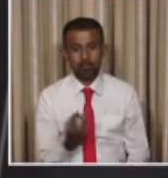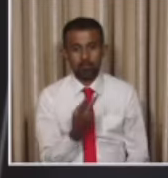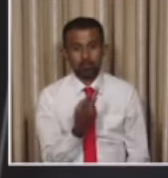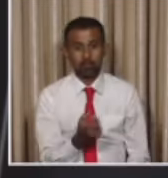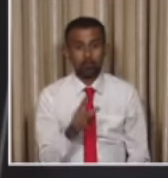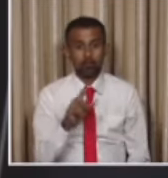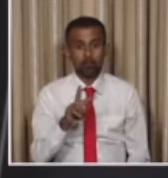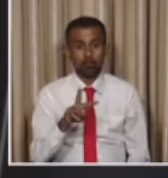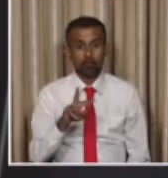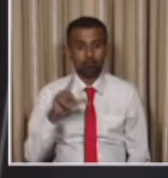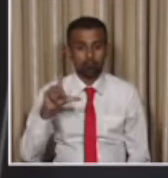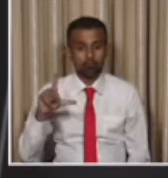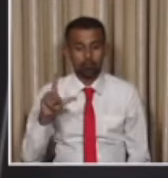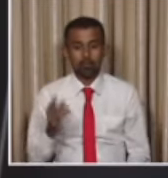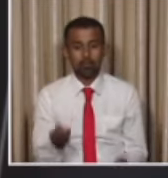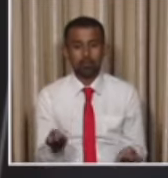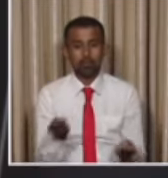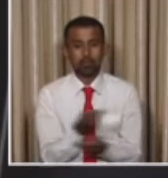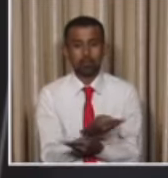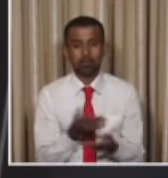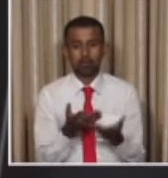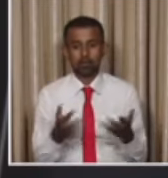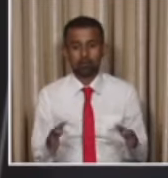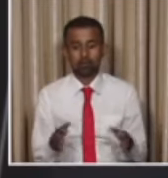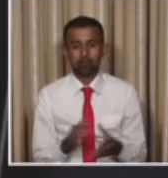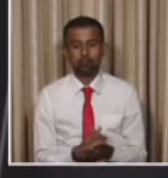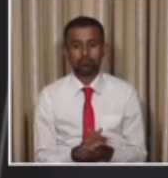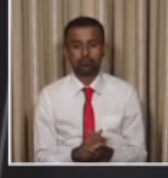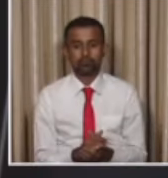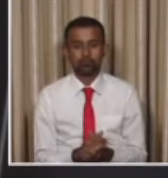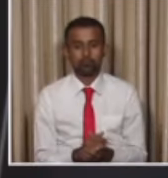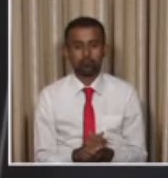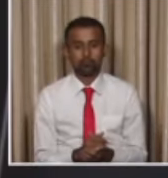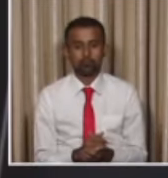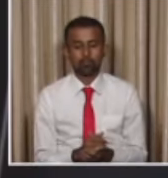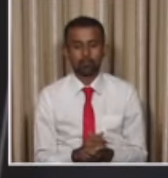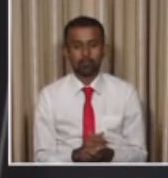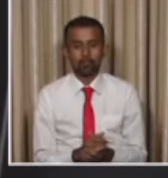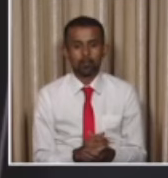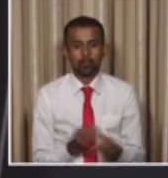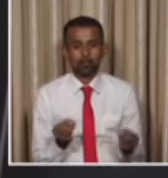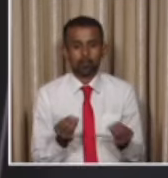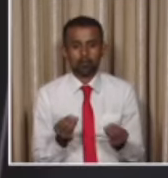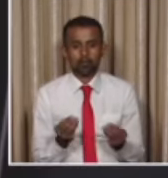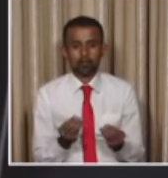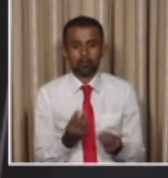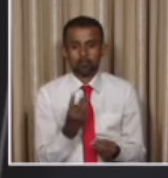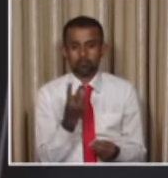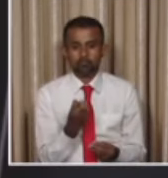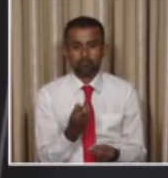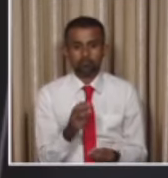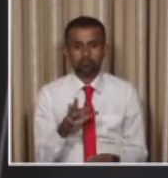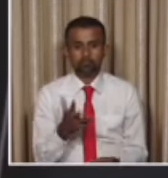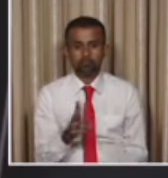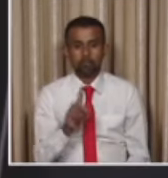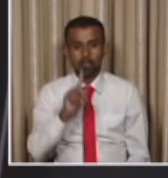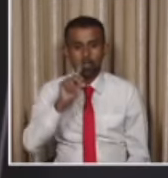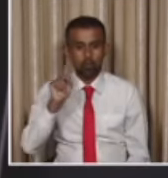2027 විස්තීරණ ණය ඉවරනකොට මෙහෙමයි තියෙන්නේ. එතකොට මේ හිඟේ තියෙනවා 3911.